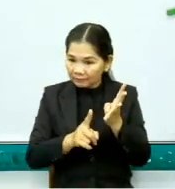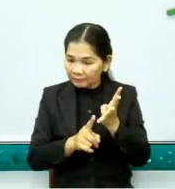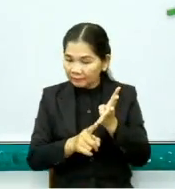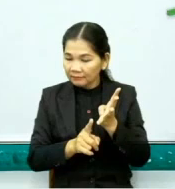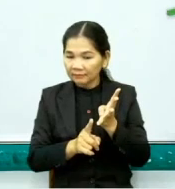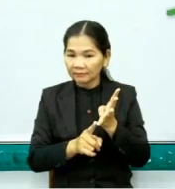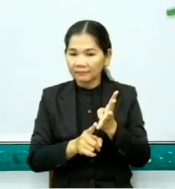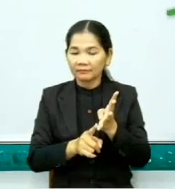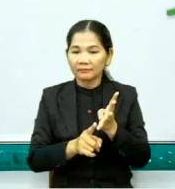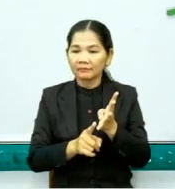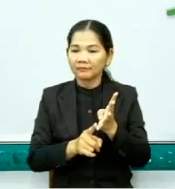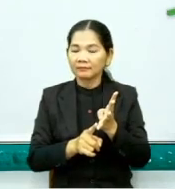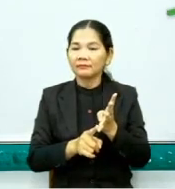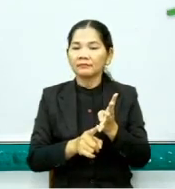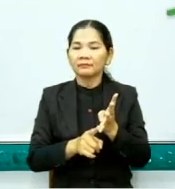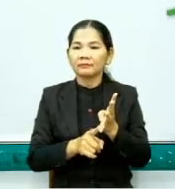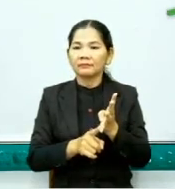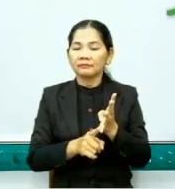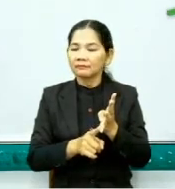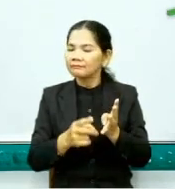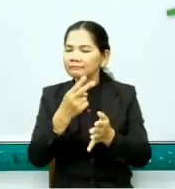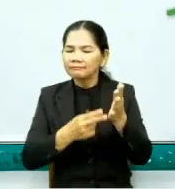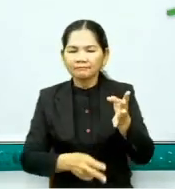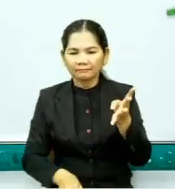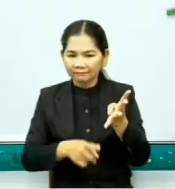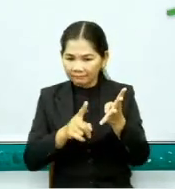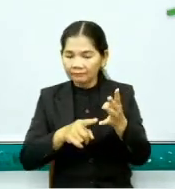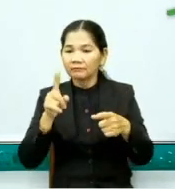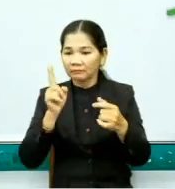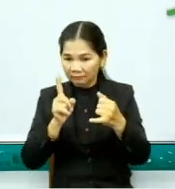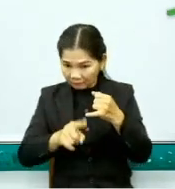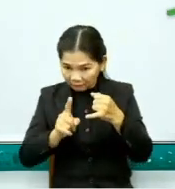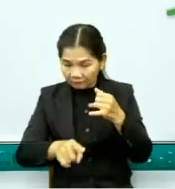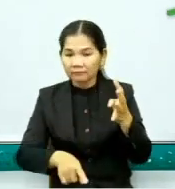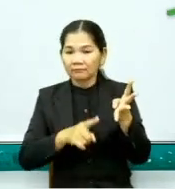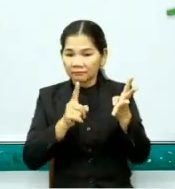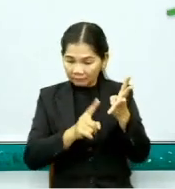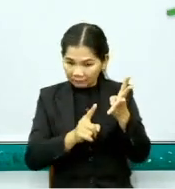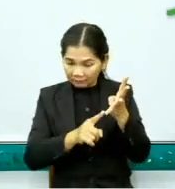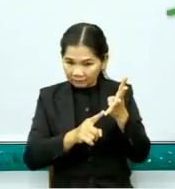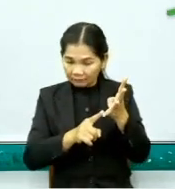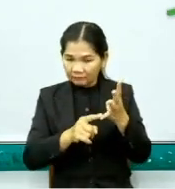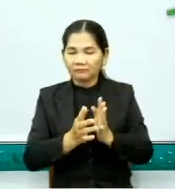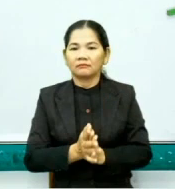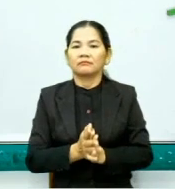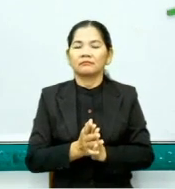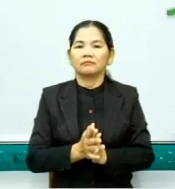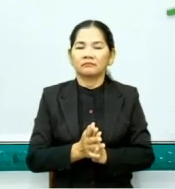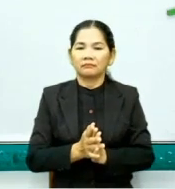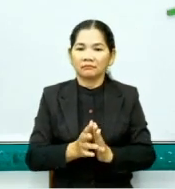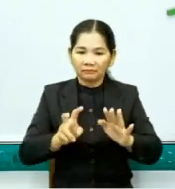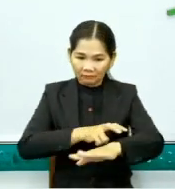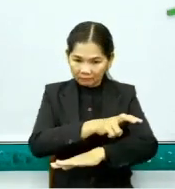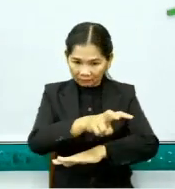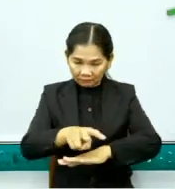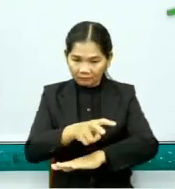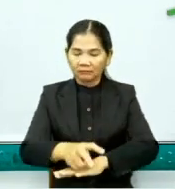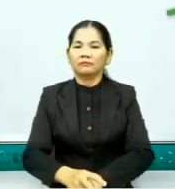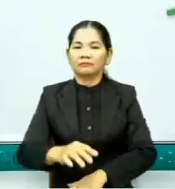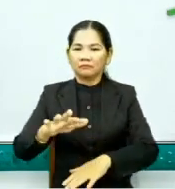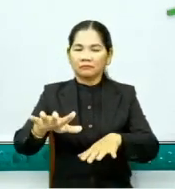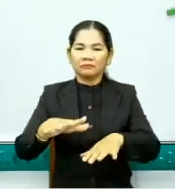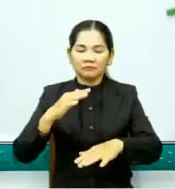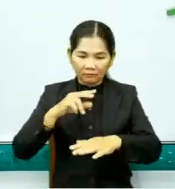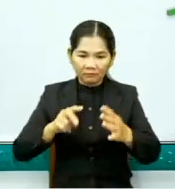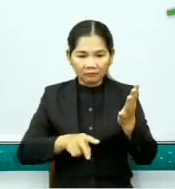con chả tì buôn nè con chả vậy tớ trong cào nè con chá cứ cá thái ra xa chân ế